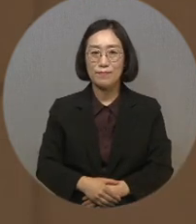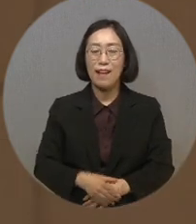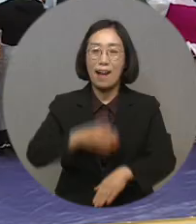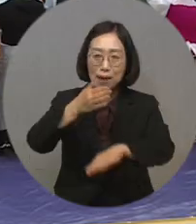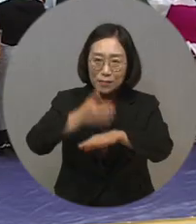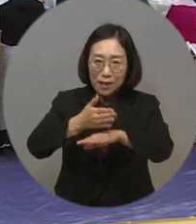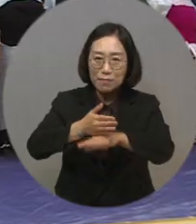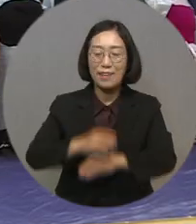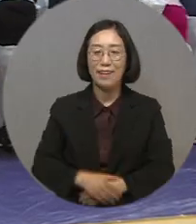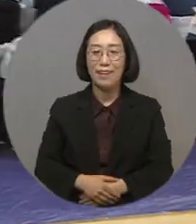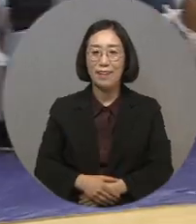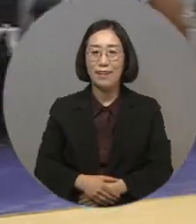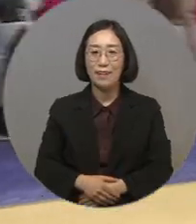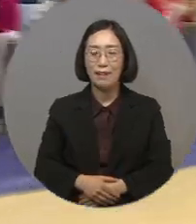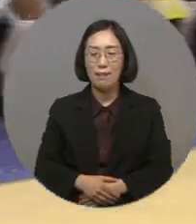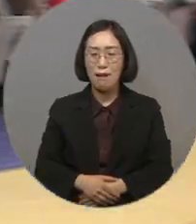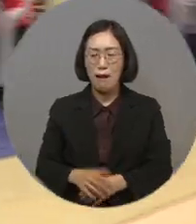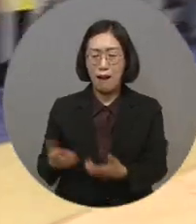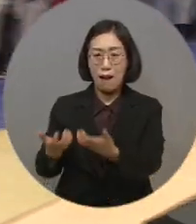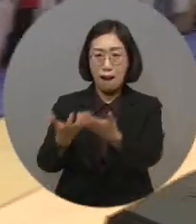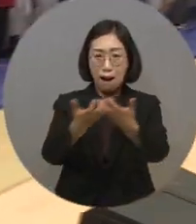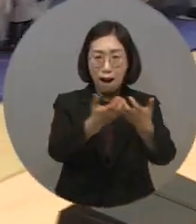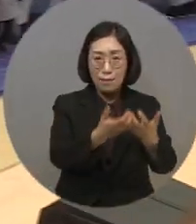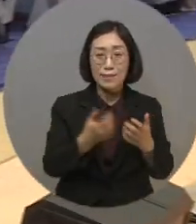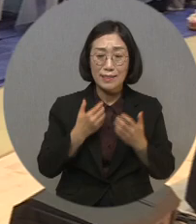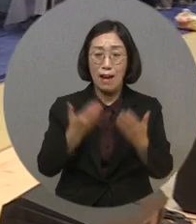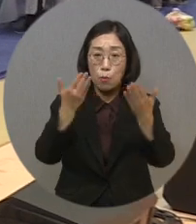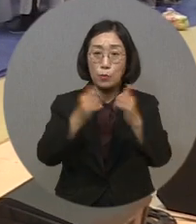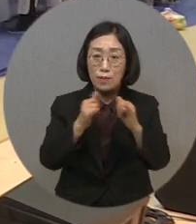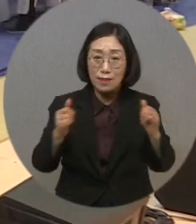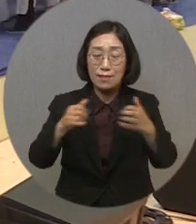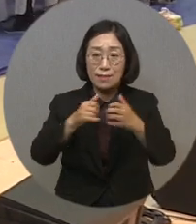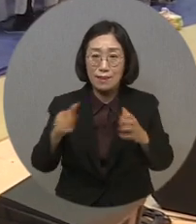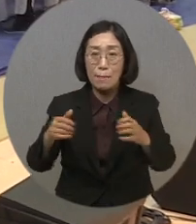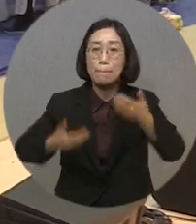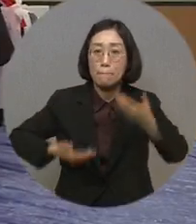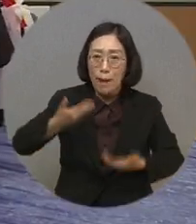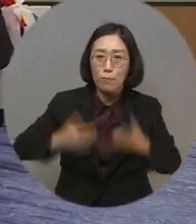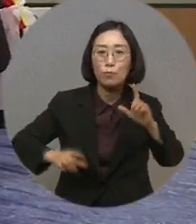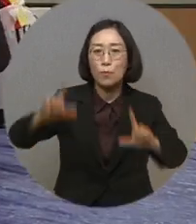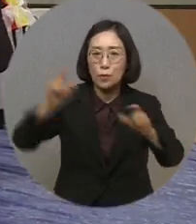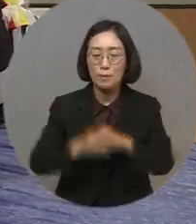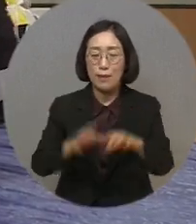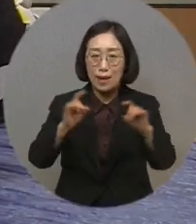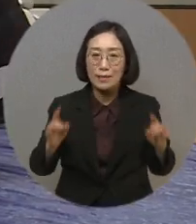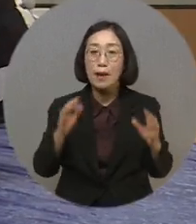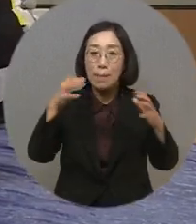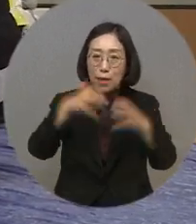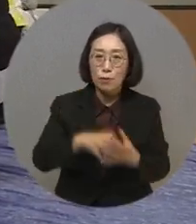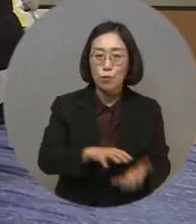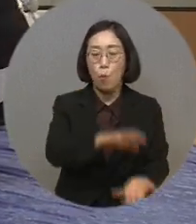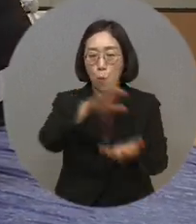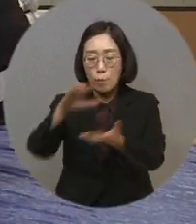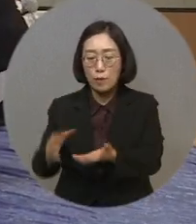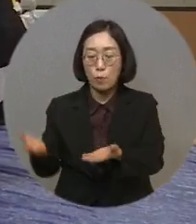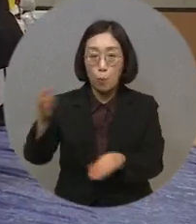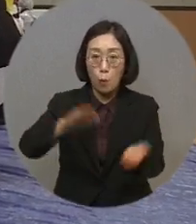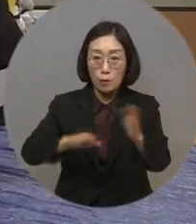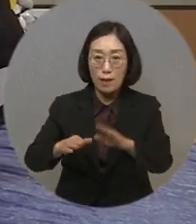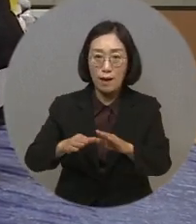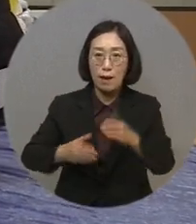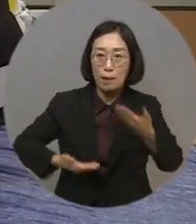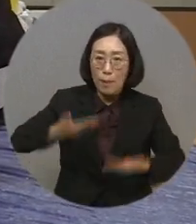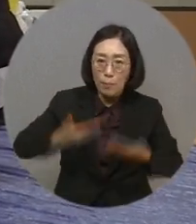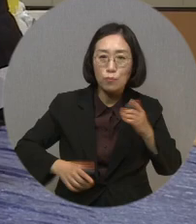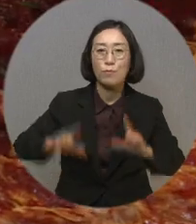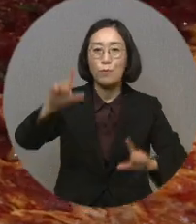감사. 강당이 꽉 찬 자원봉사자들로 분주합니다. 각자 배추를 옮기고 포장하느라 여념이